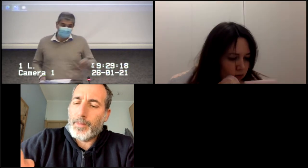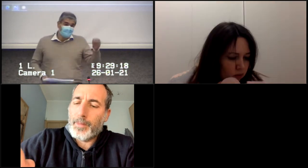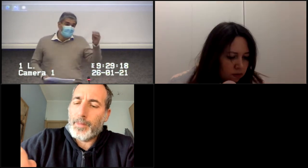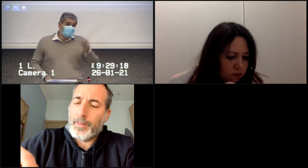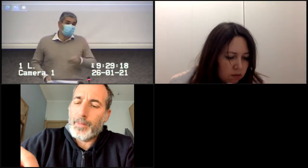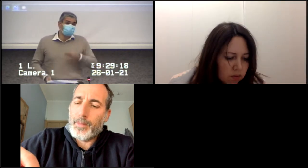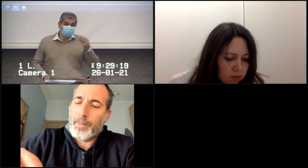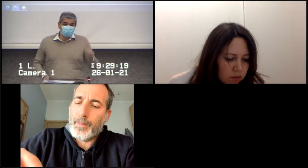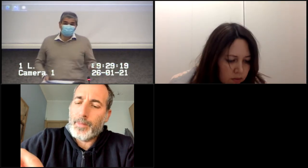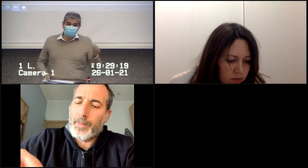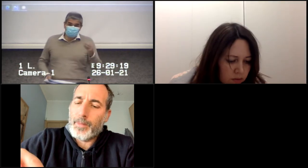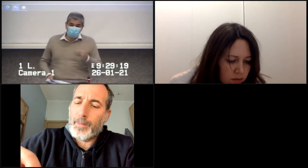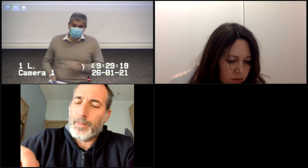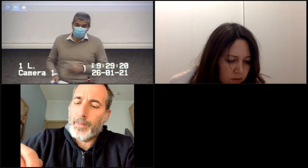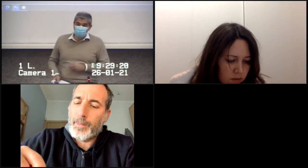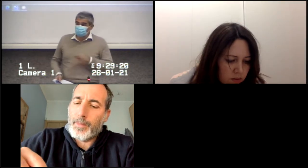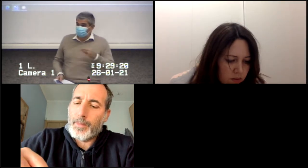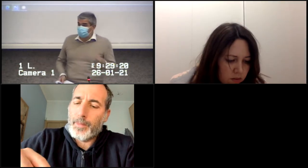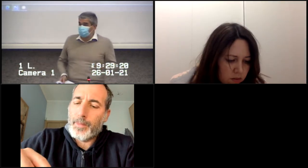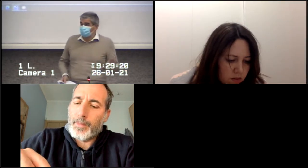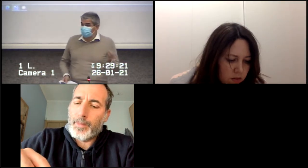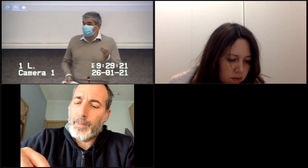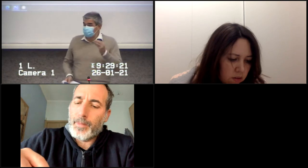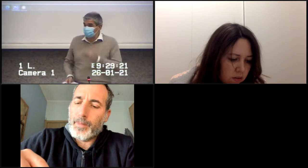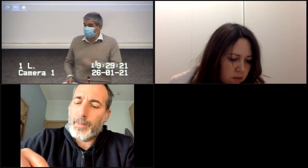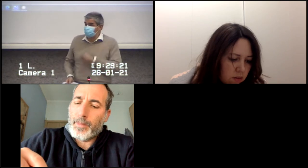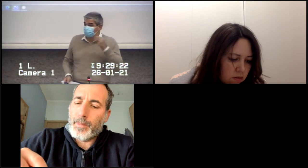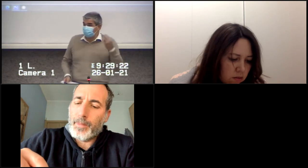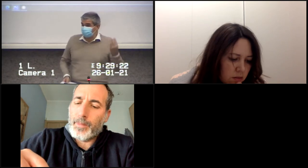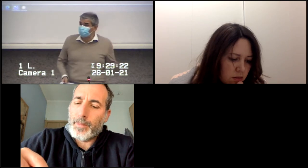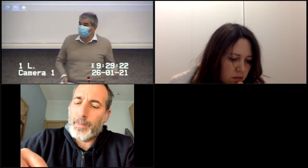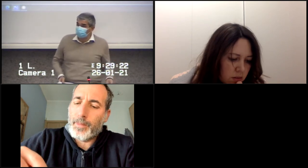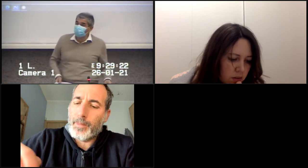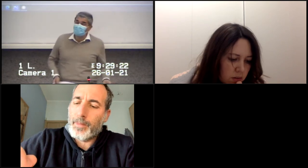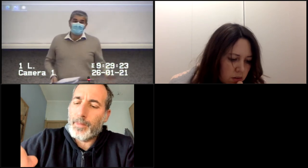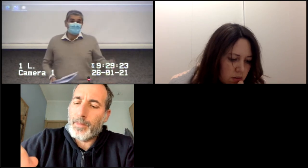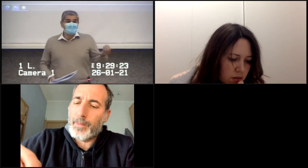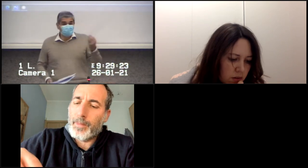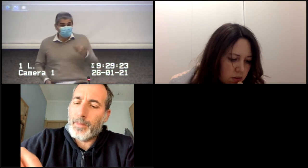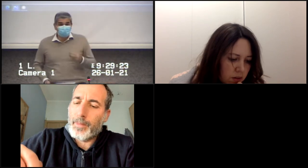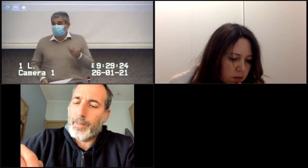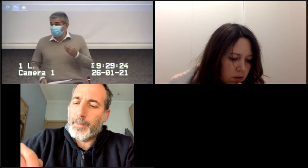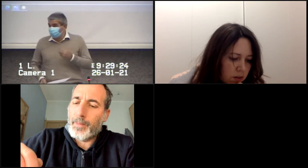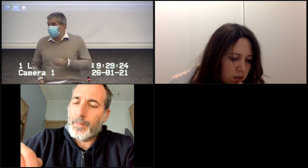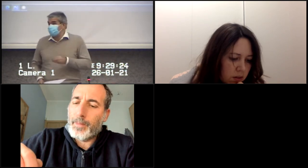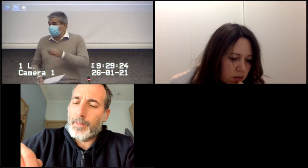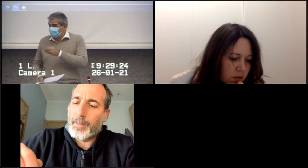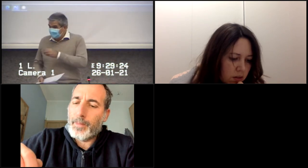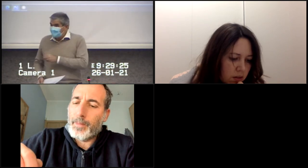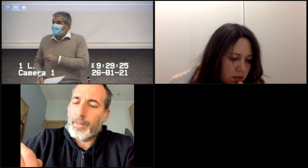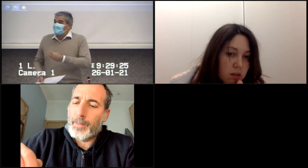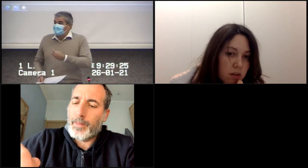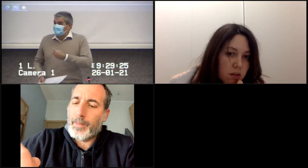situazione. E quindi adesso spesso ci troviamo nella situazione particolare che anche